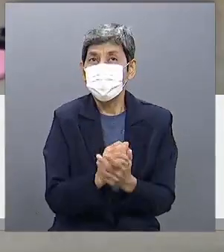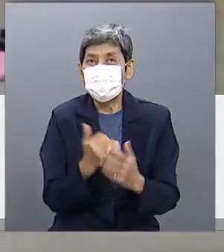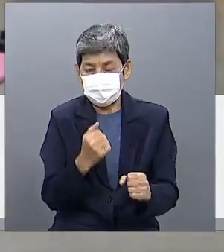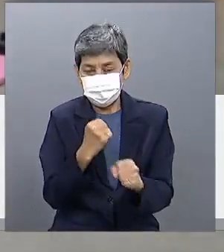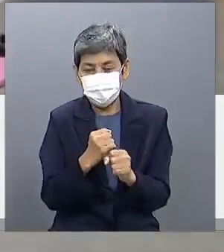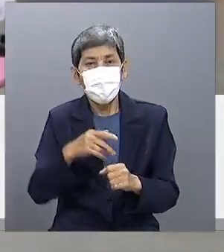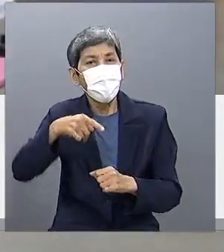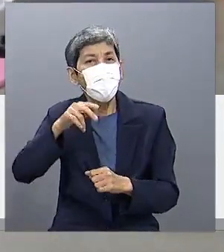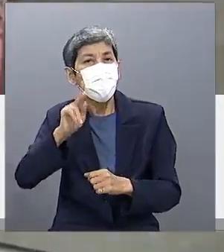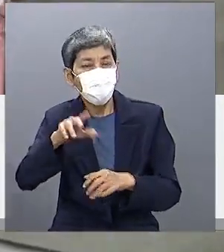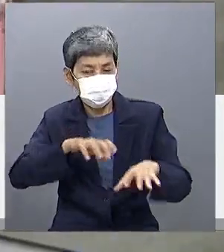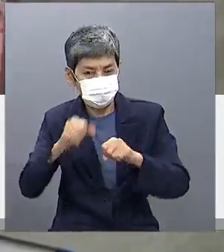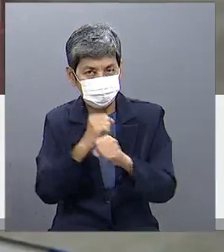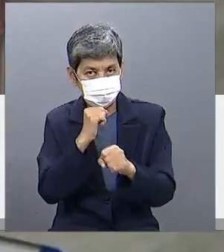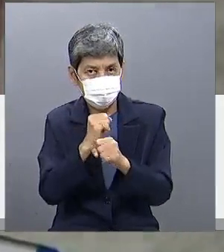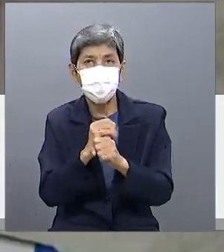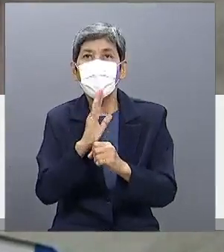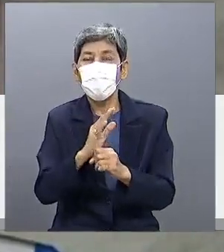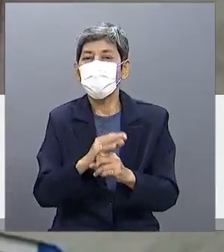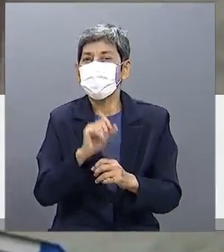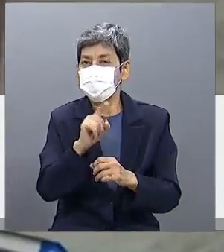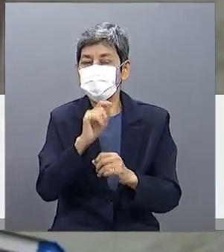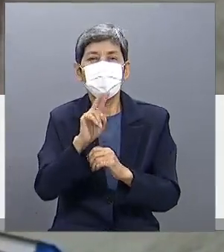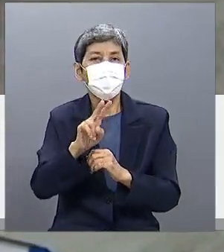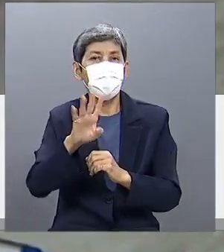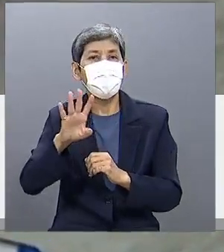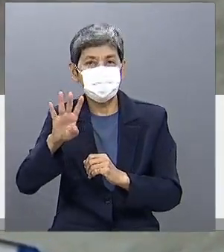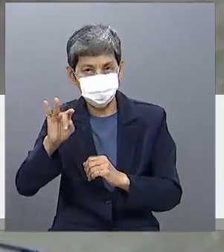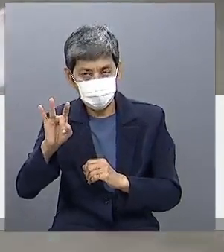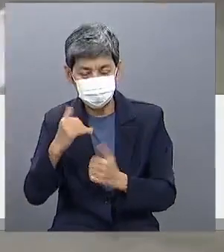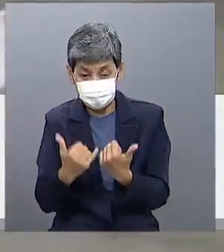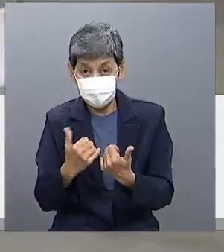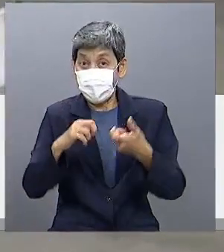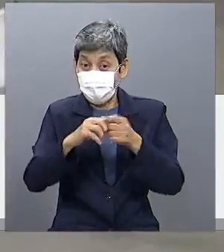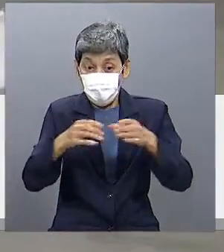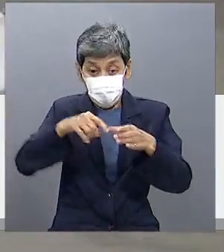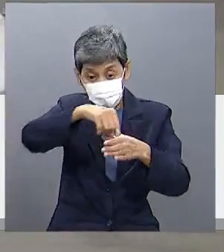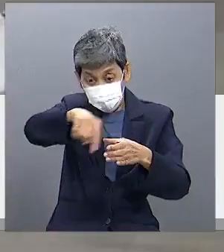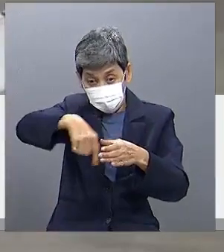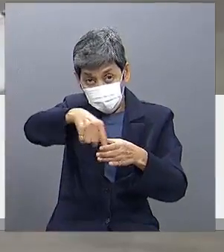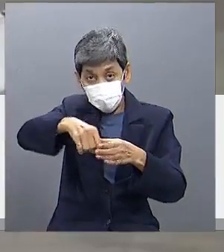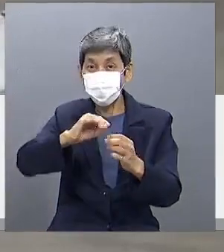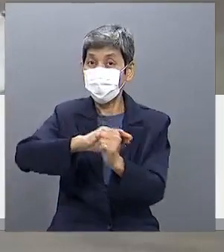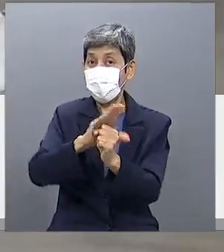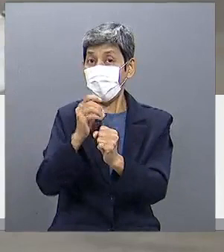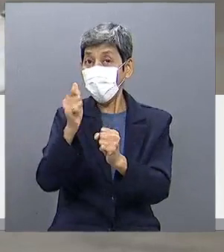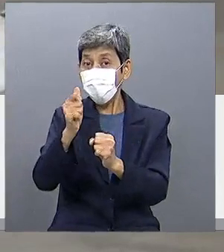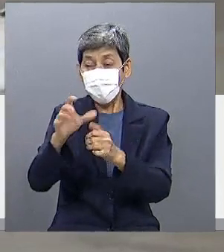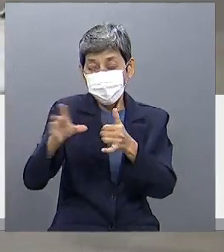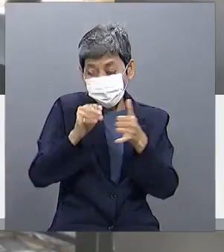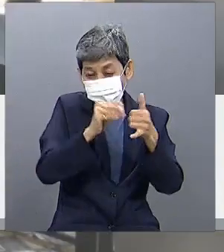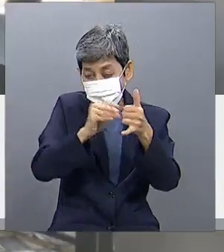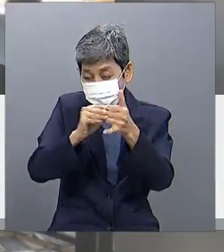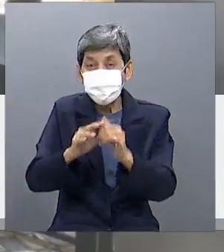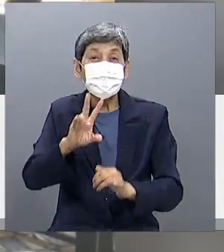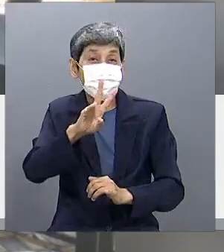บริหารราชการในสถานการณ์ฉุกเฉิน 2548จนกลายเป็น clusterของโอห์ม e-conมีผู้ติดเชื้อมากกว่า 700